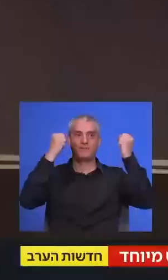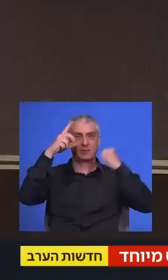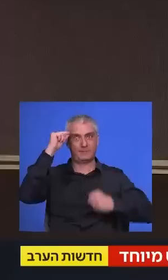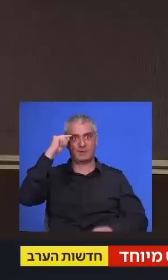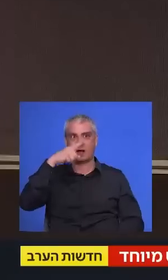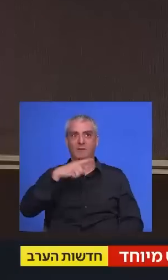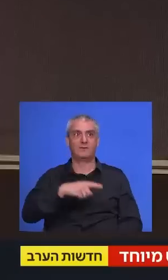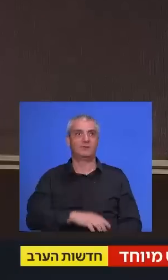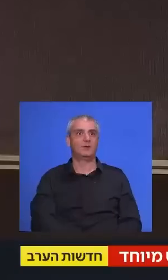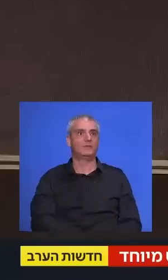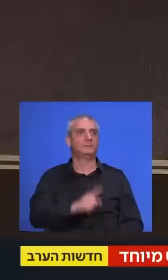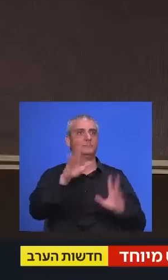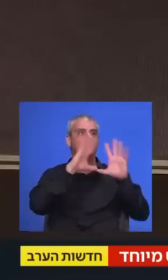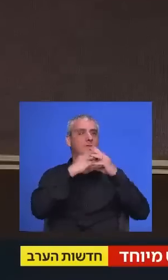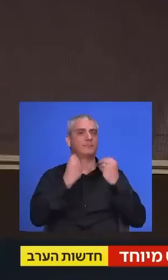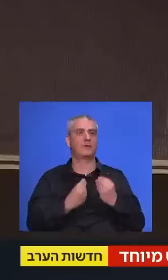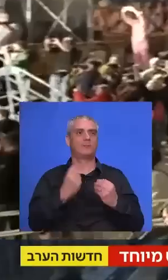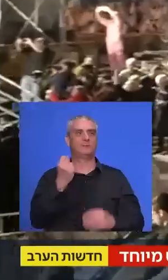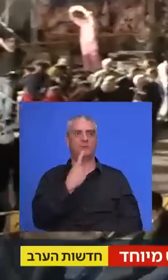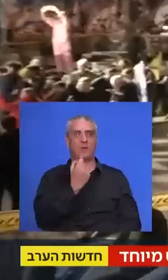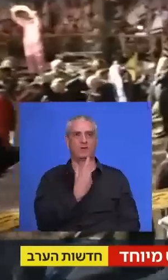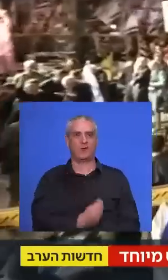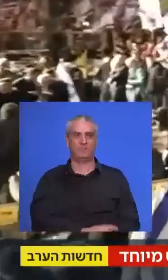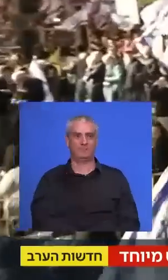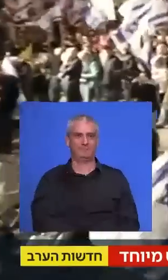אביב. ערב טוב ושבוע טוב.